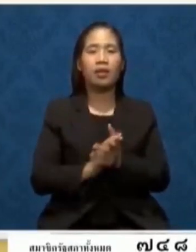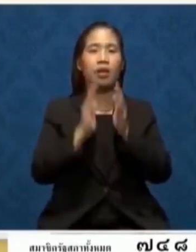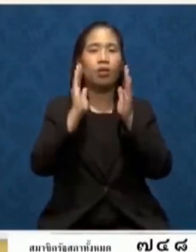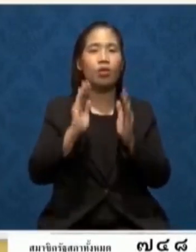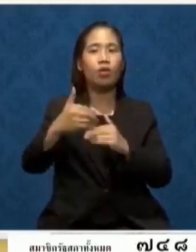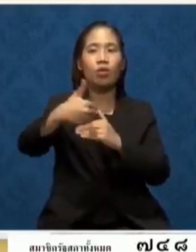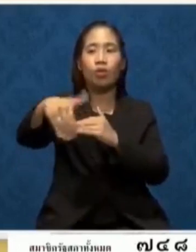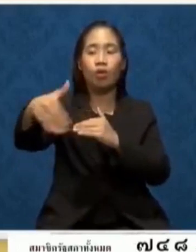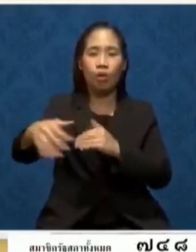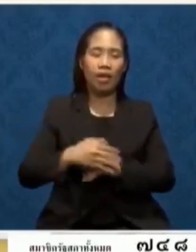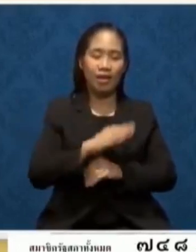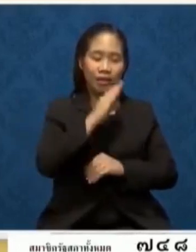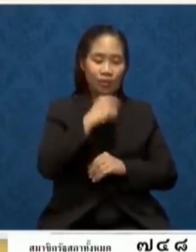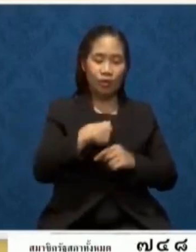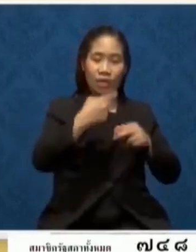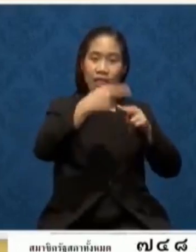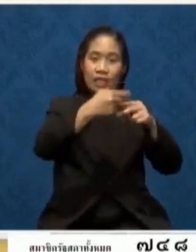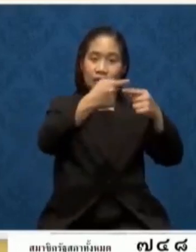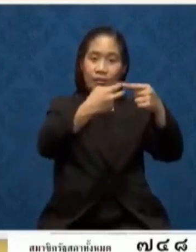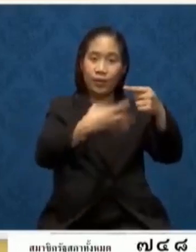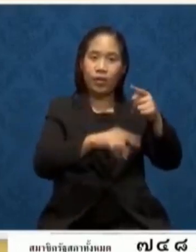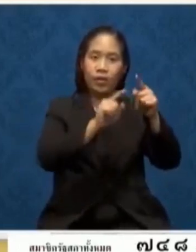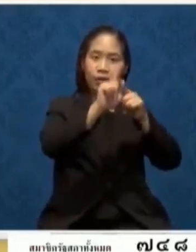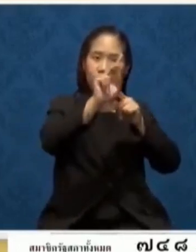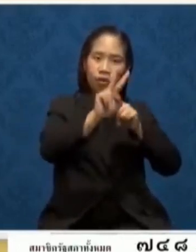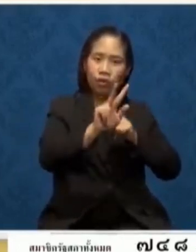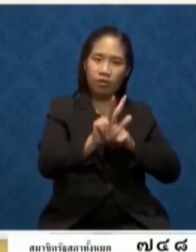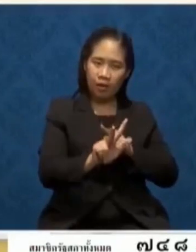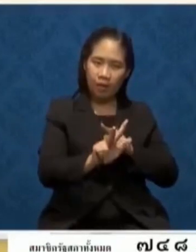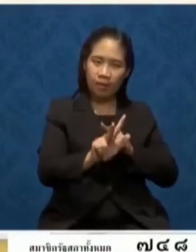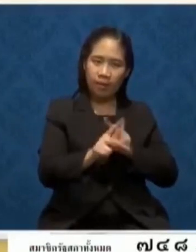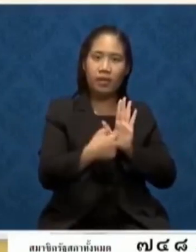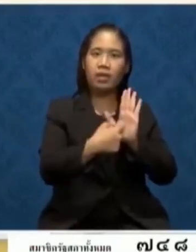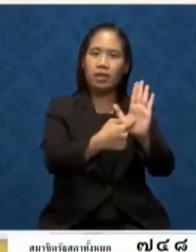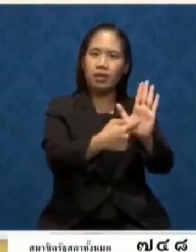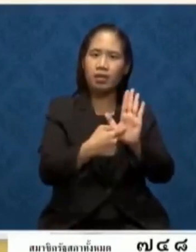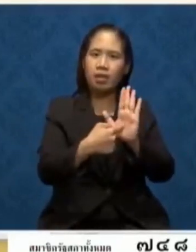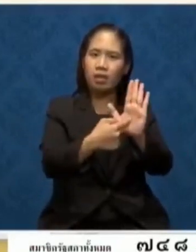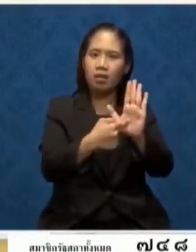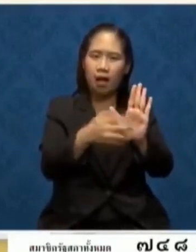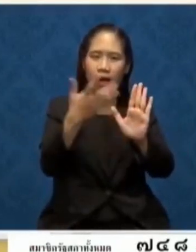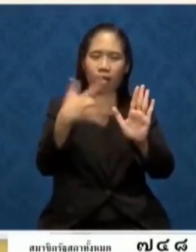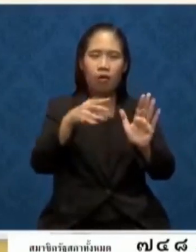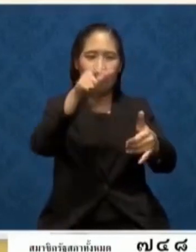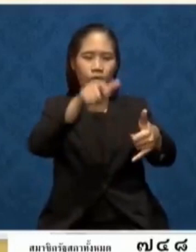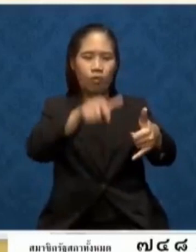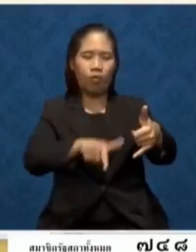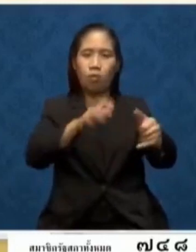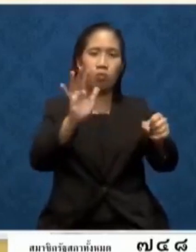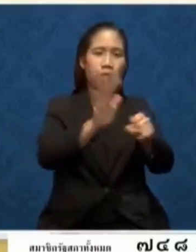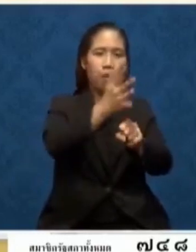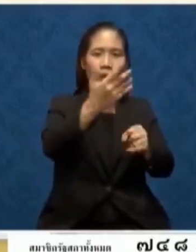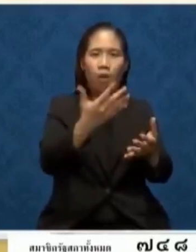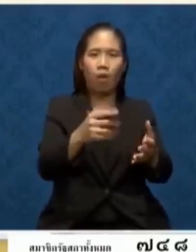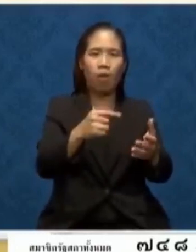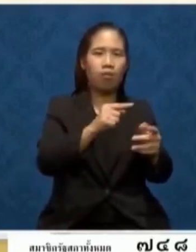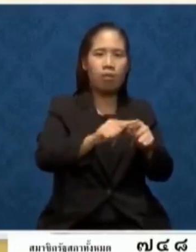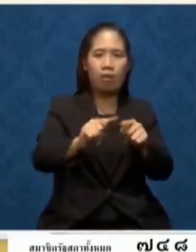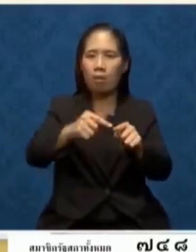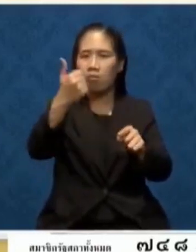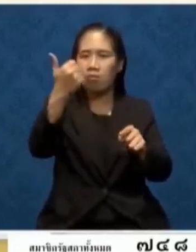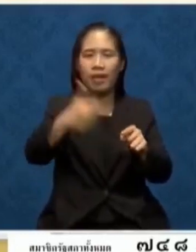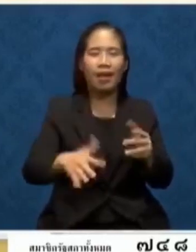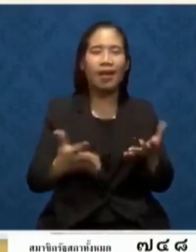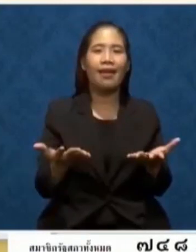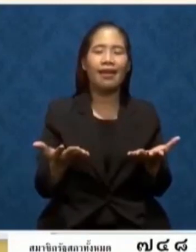นอคนที่หนึ่งเสนอคนที่สองคนที่สามไปเรื่อยๆไม่มีคุณสมบัติไม่มีลักษณะต้องห้ามกำกับเหมือนอย่างแคนดิเดต